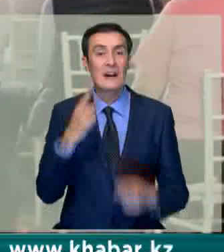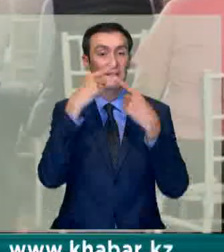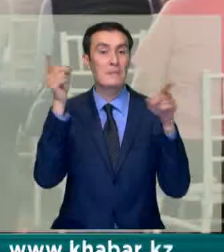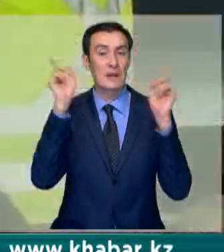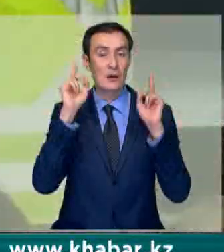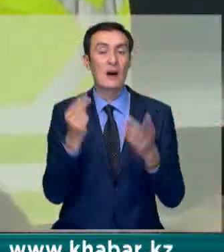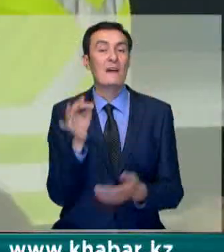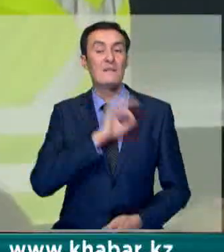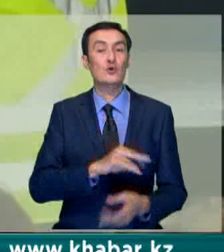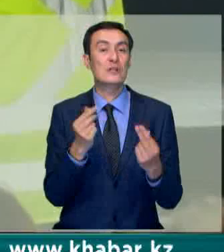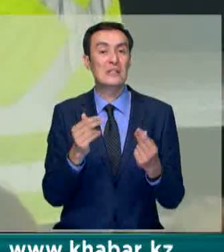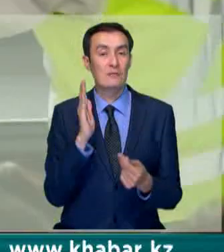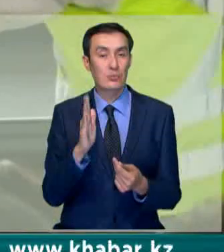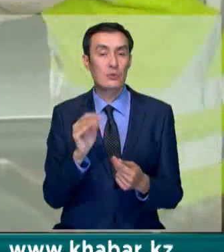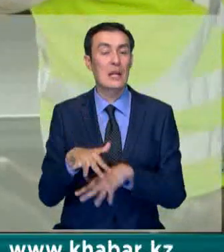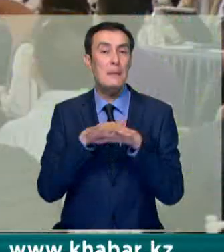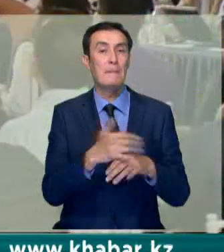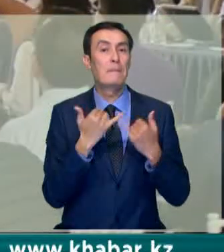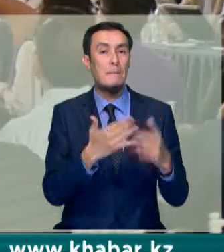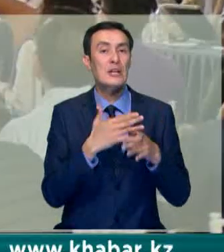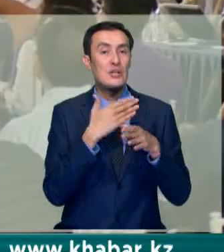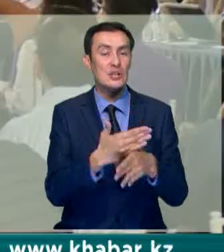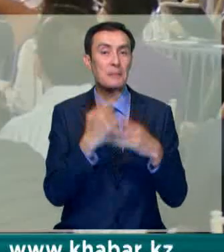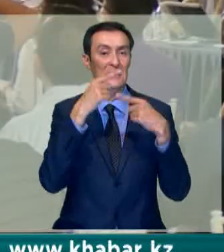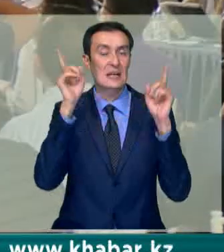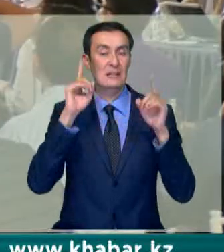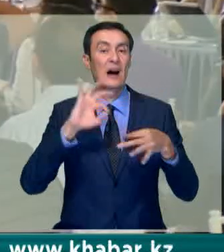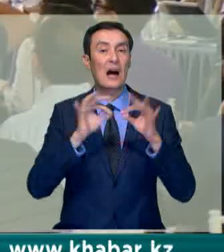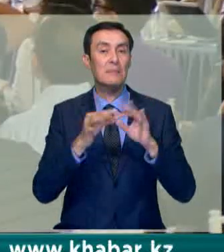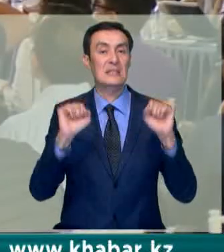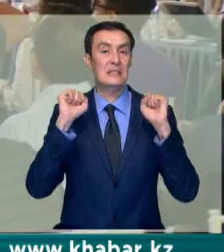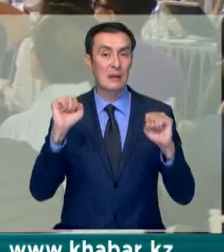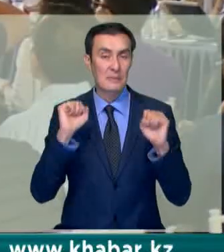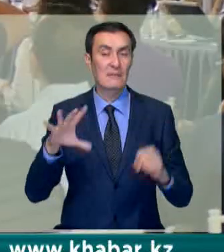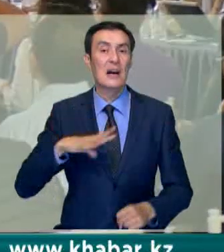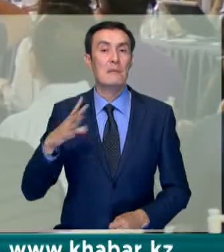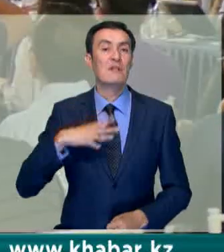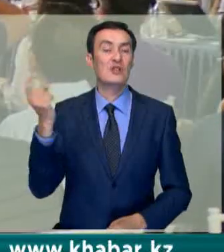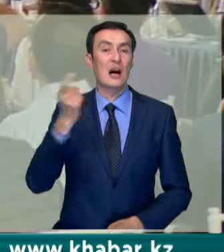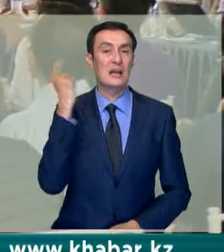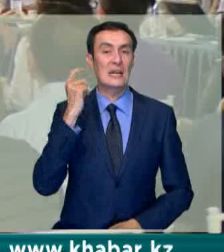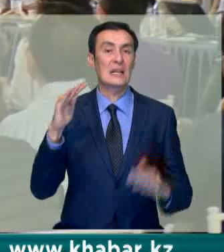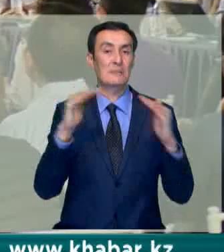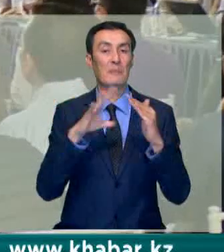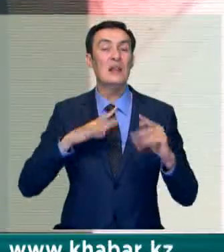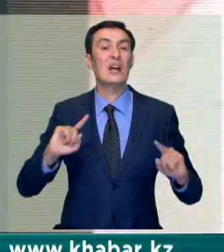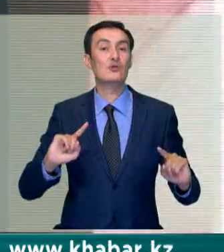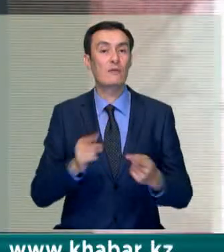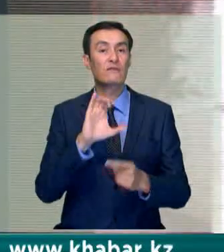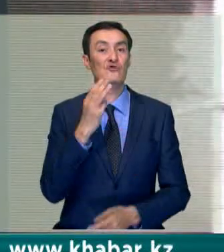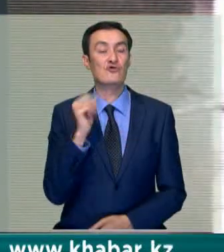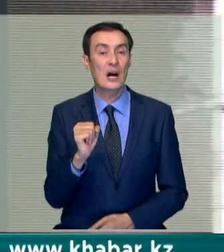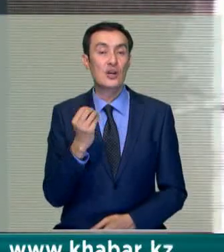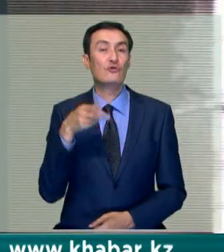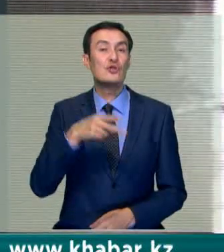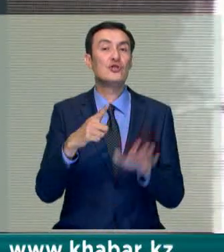Мехико. Вырученные средства пойдут на поддержку мексиканских олимпийских спортсменов. Бывший хозяин особняка был арестован в Соединенных